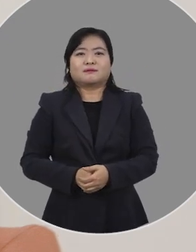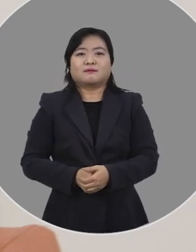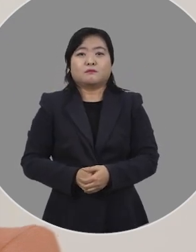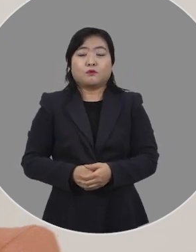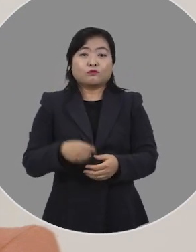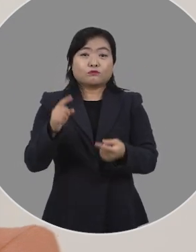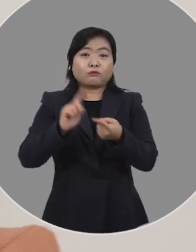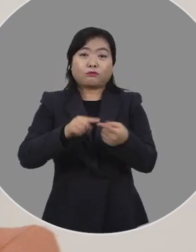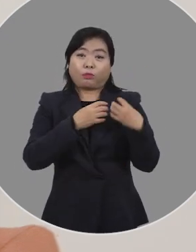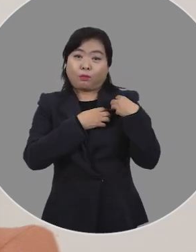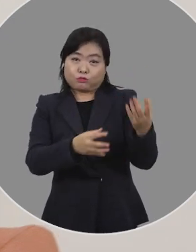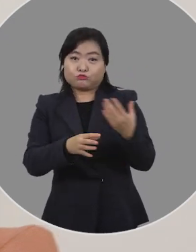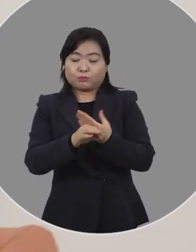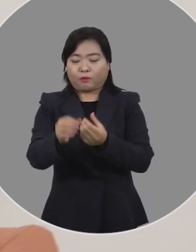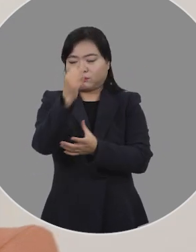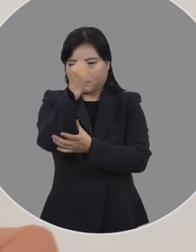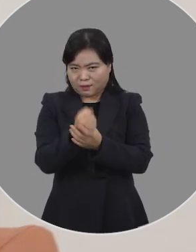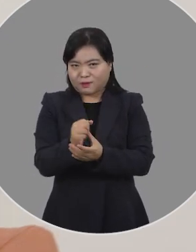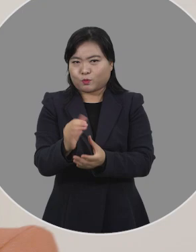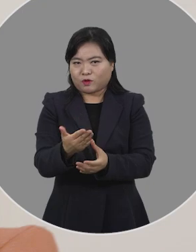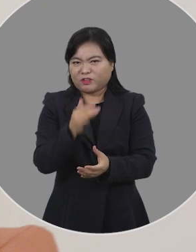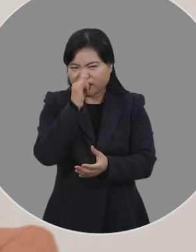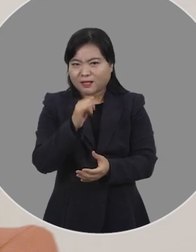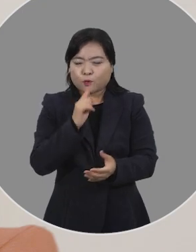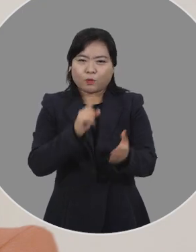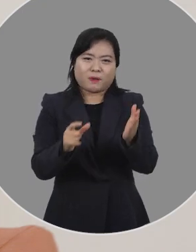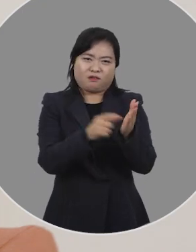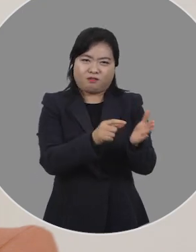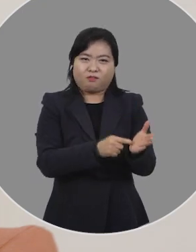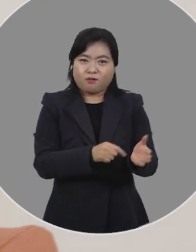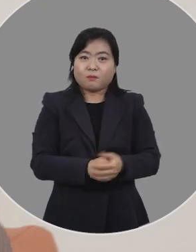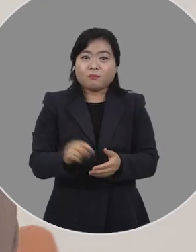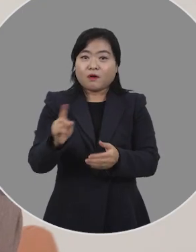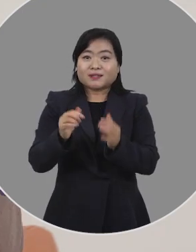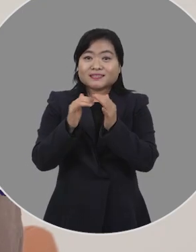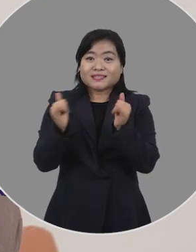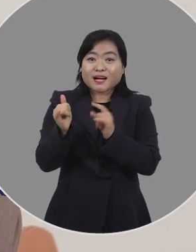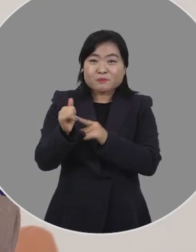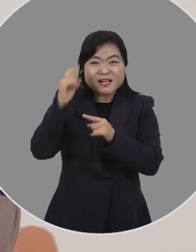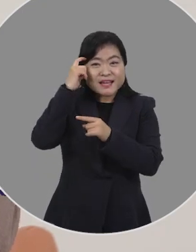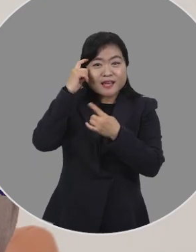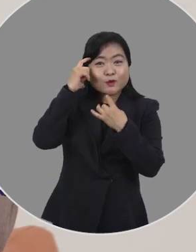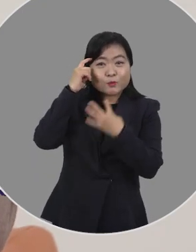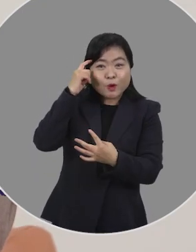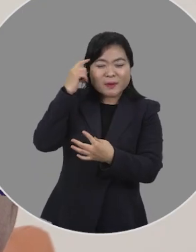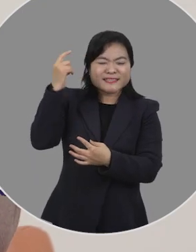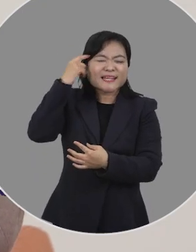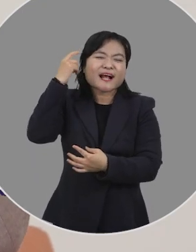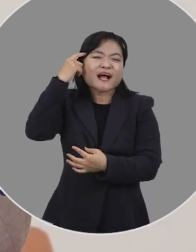그렇게 내버려 두면은 타락하게 돼 있다. 그러니까 무슨 얘기냐? 사람을 개념으로만